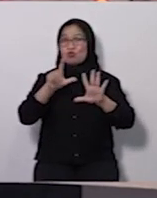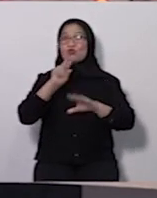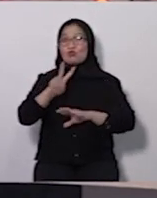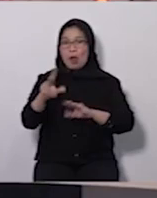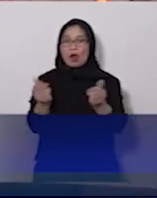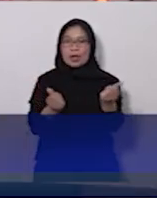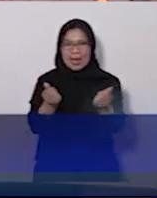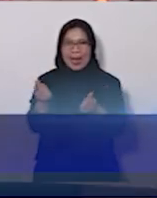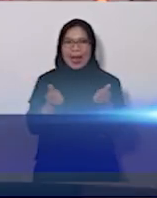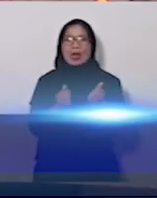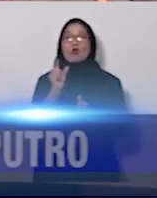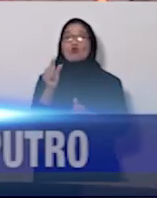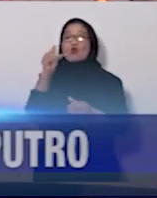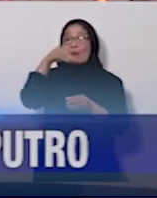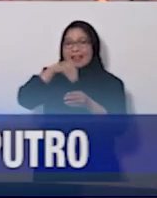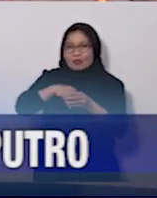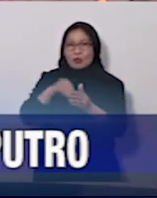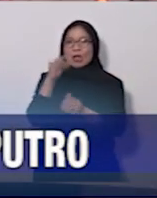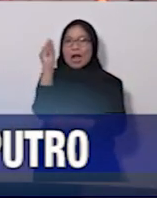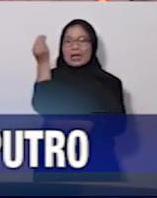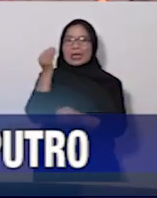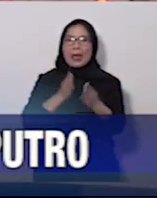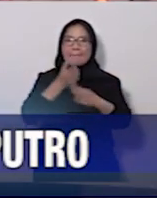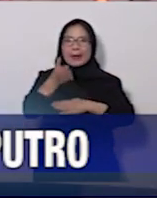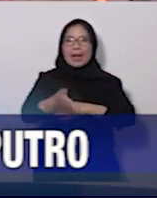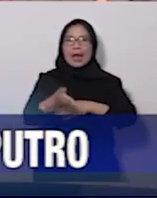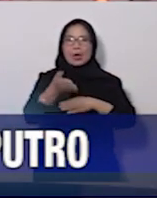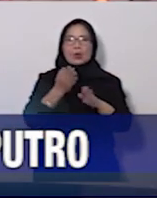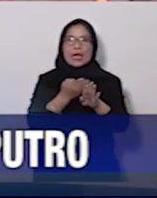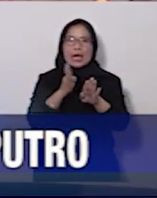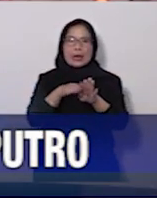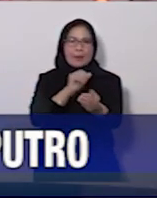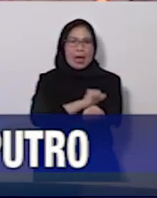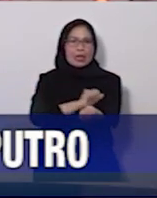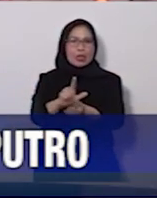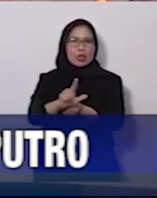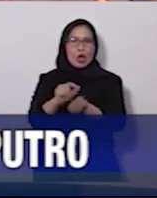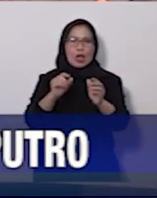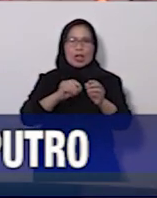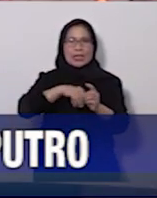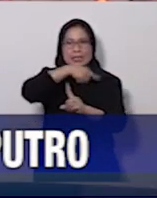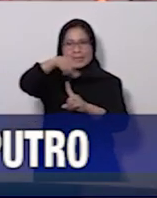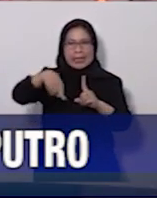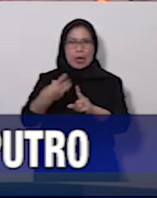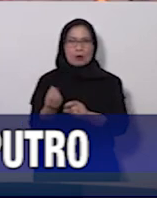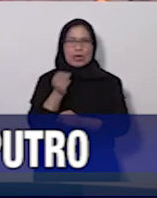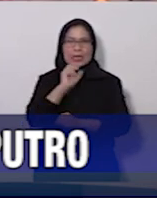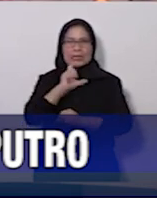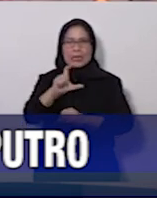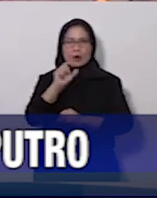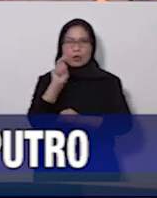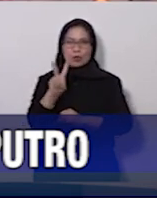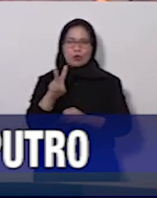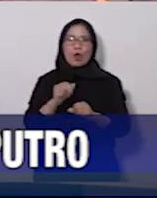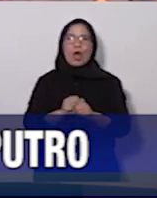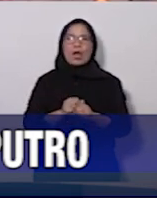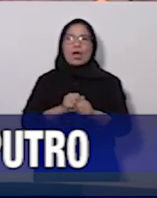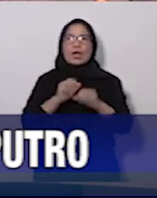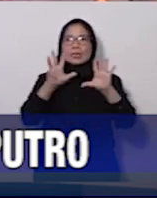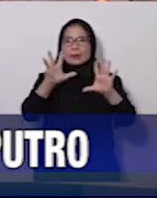Sedangkan untuk yang masuk Jakarta melalui Gerbang Tol Jagorawi Ciawi 2 sebanyak